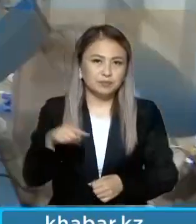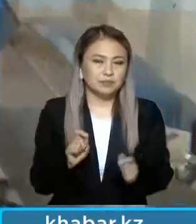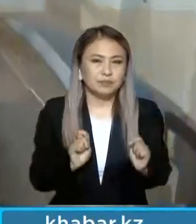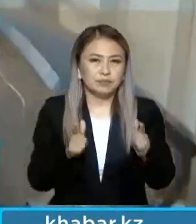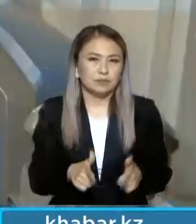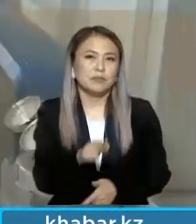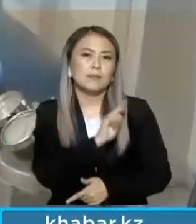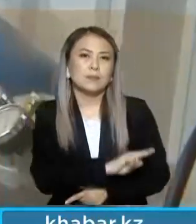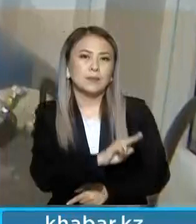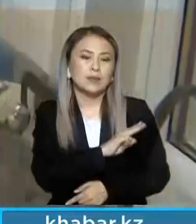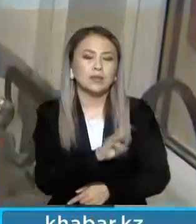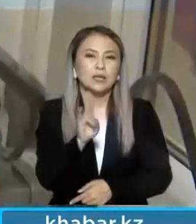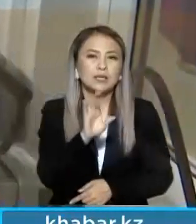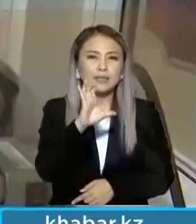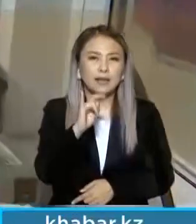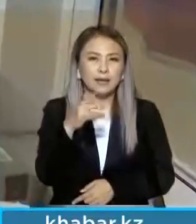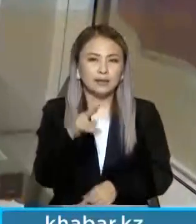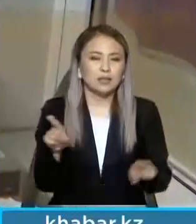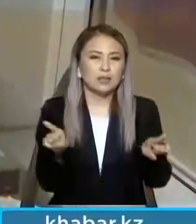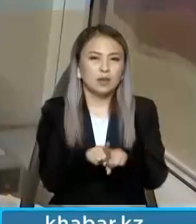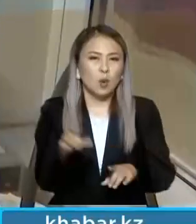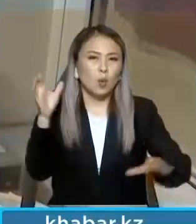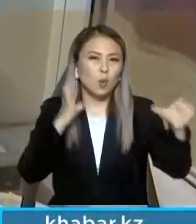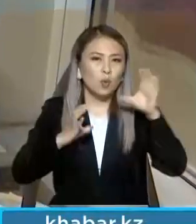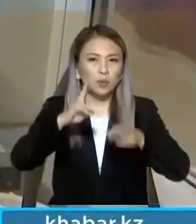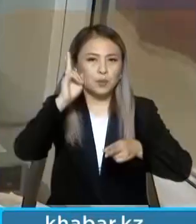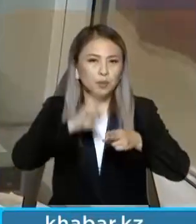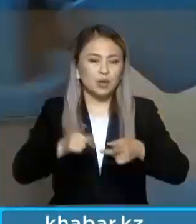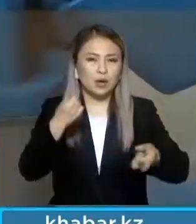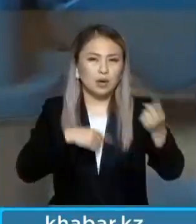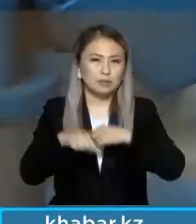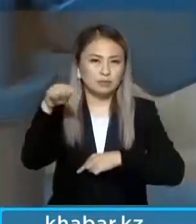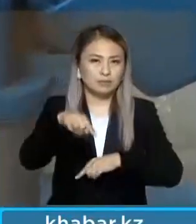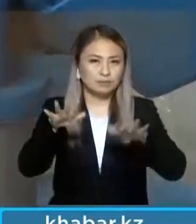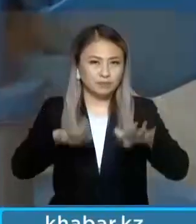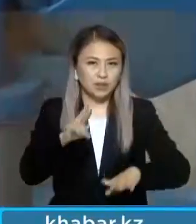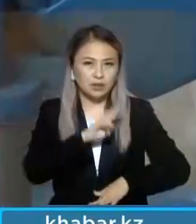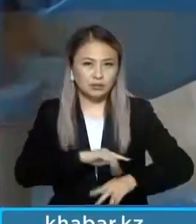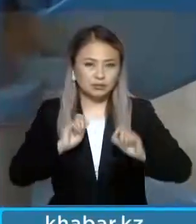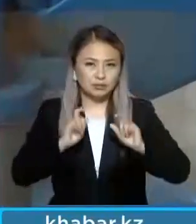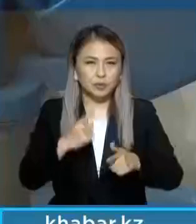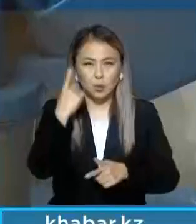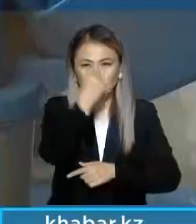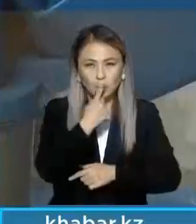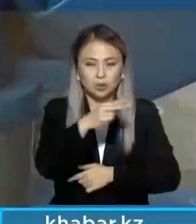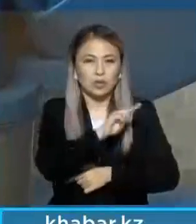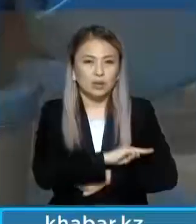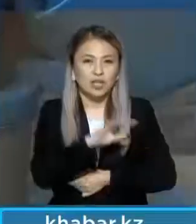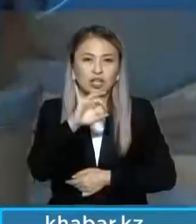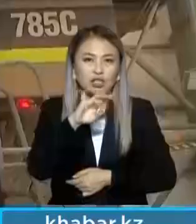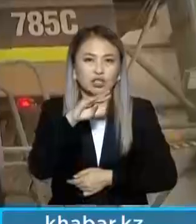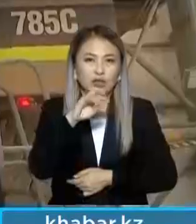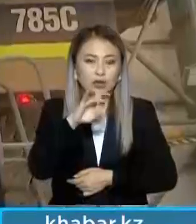орналастым. Назерке Сағындық та табы осылай жоғары оқу орнын тәмамдағаннан кейін жұмысқа қабылданды. Бір жылдан астам инженер болып жұмыс істеген соң